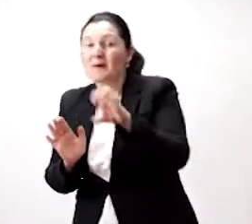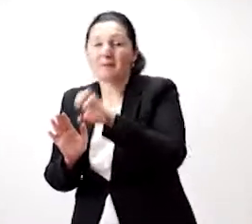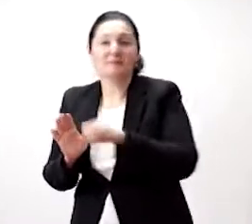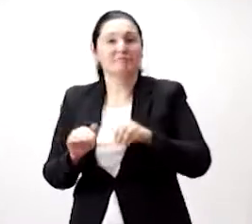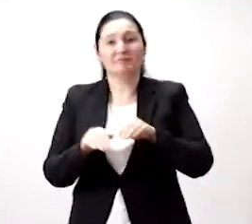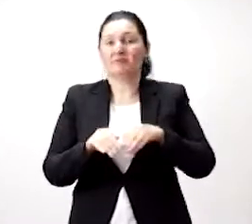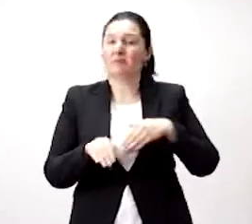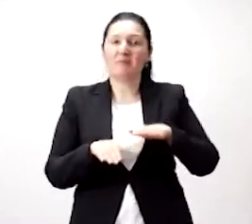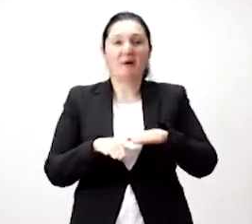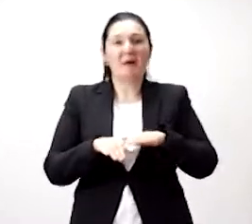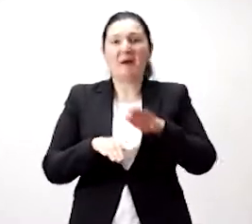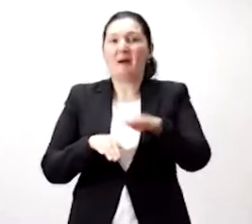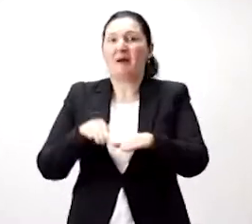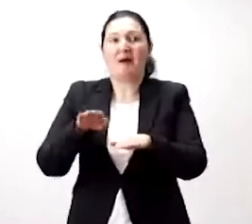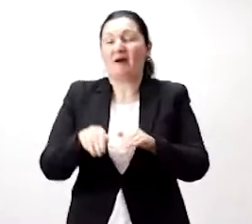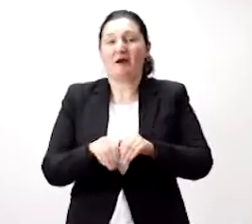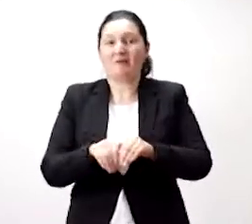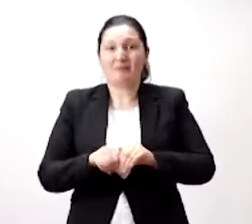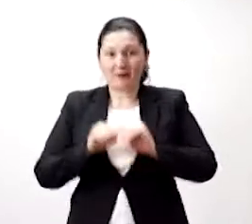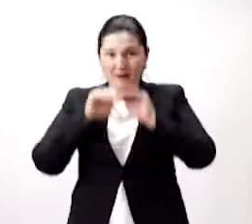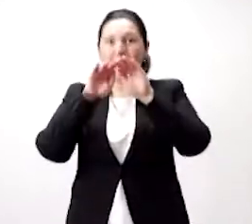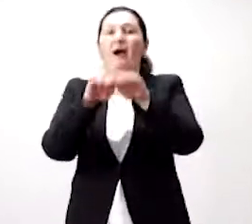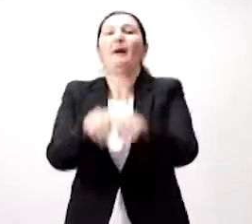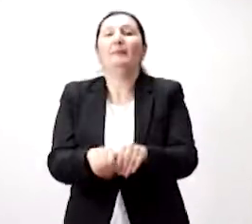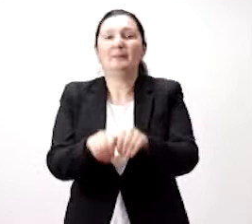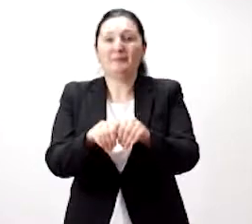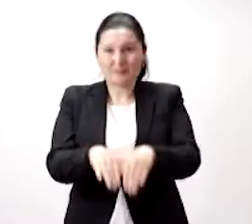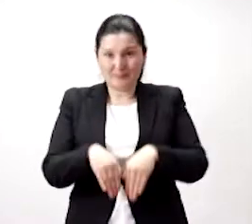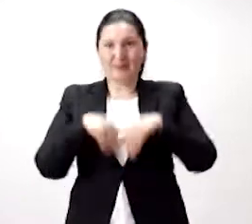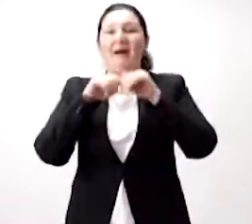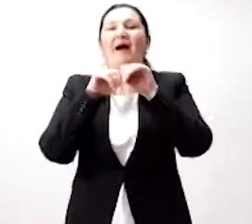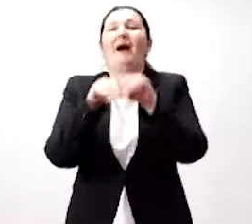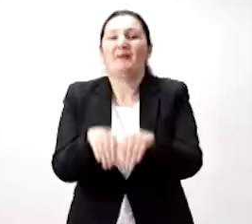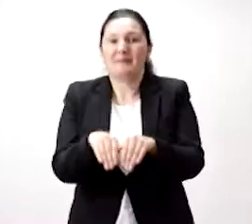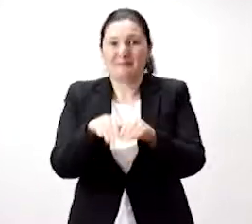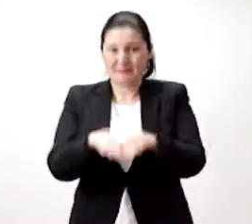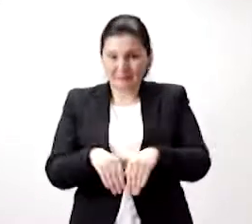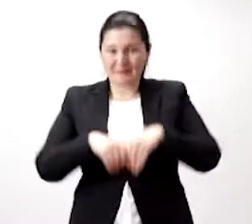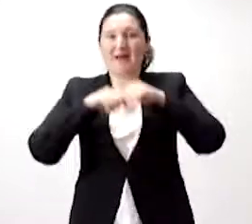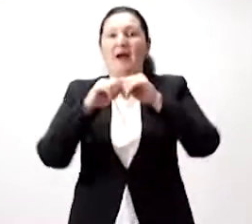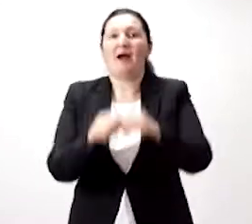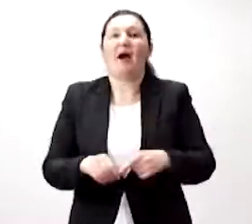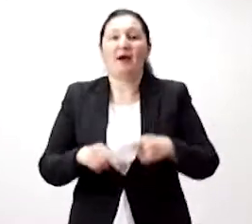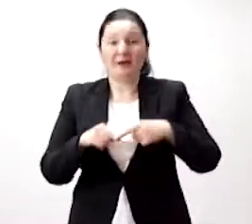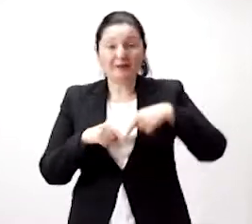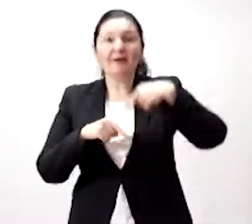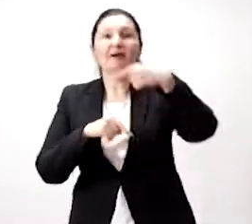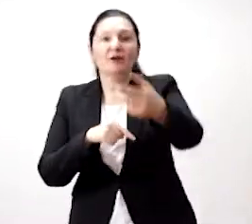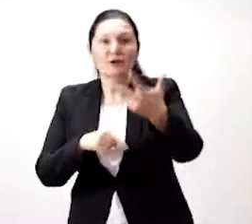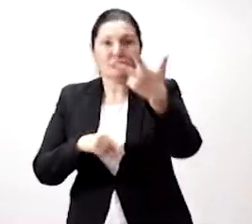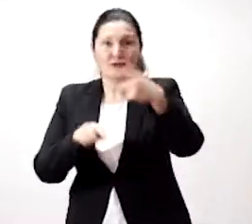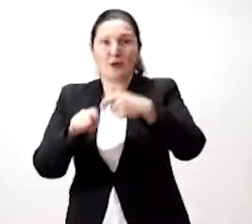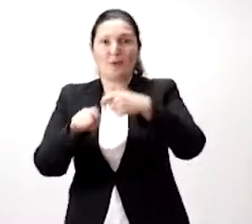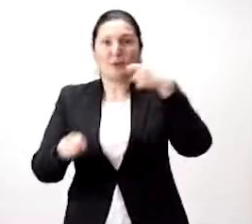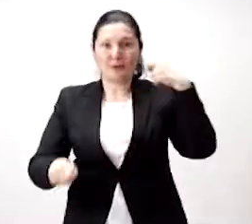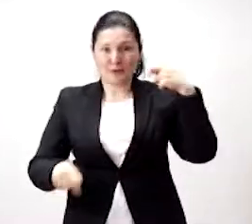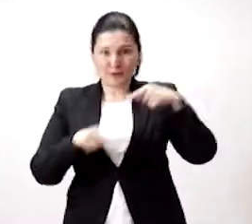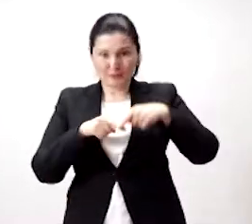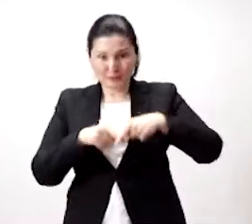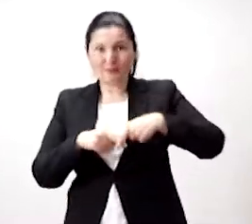қадам намезанем. Мо ҷаҳида роҳ меравем. Як бор ҷаҳем, 3 метр пеш меравем. Лозим